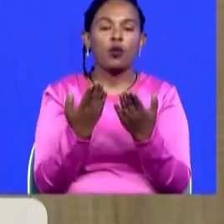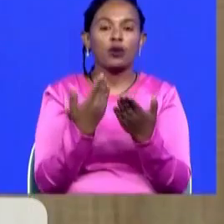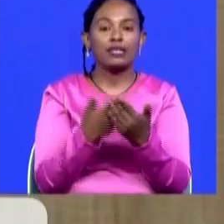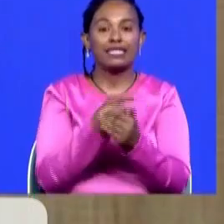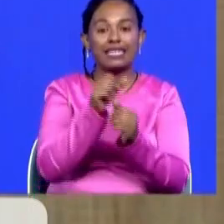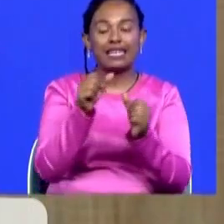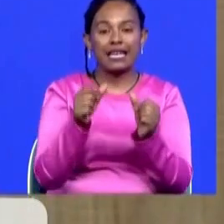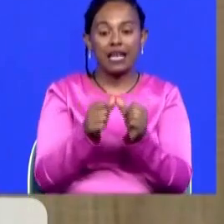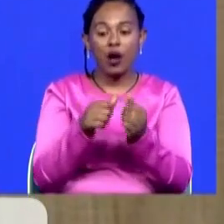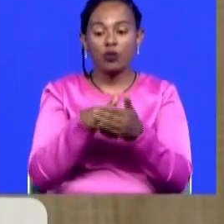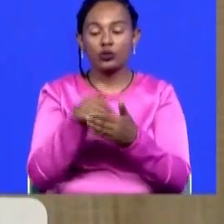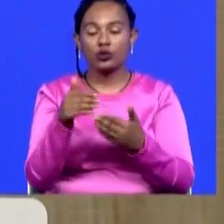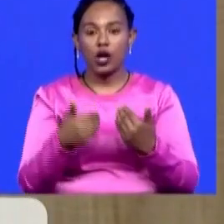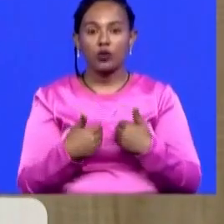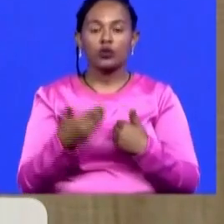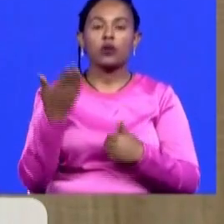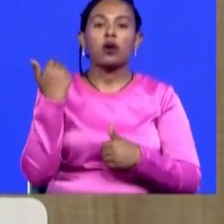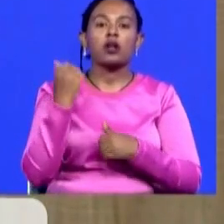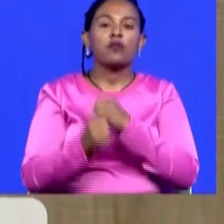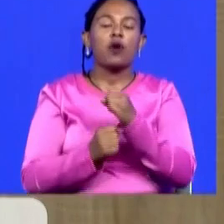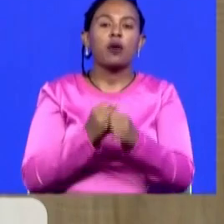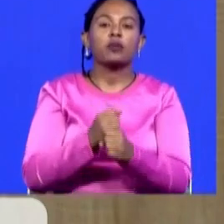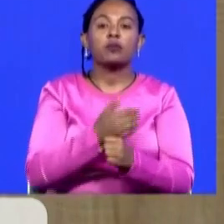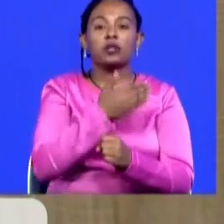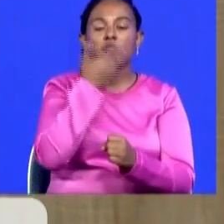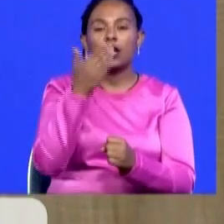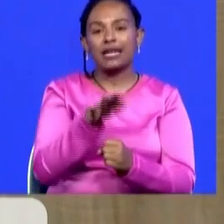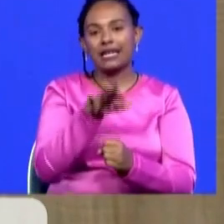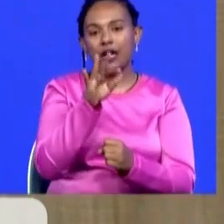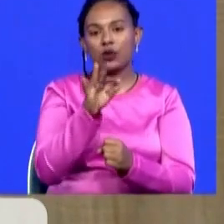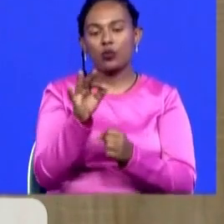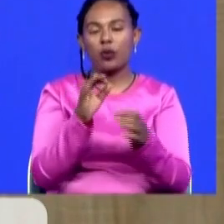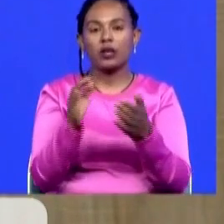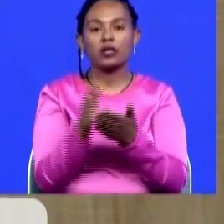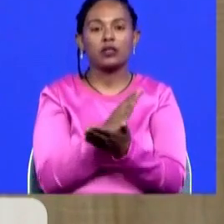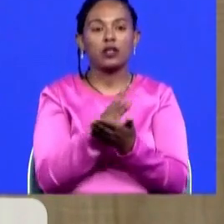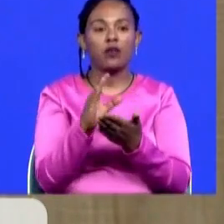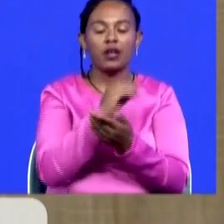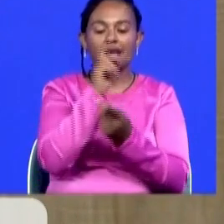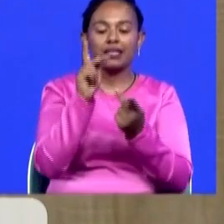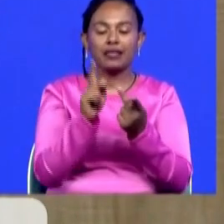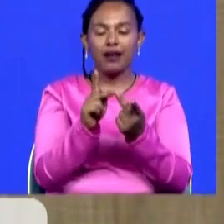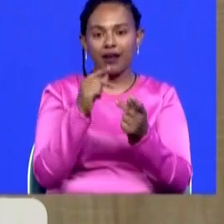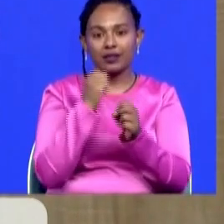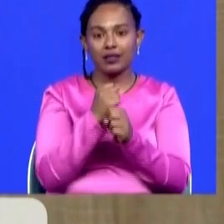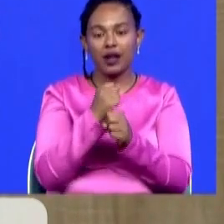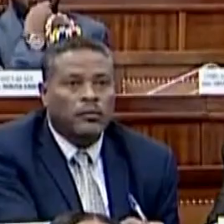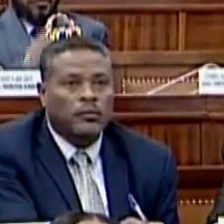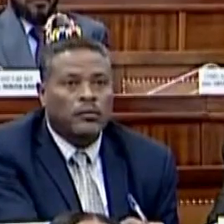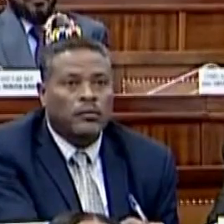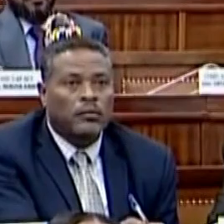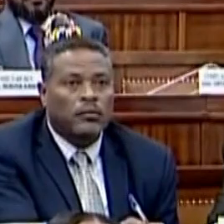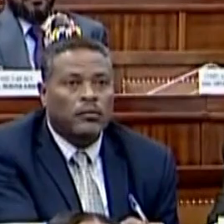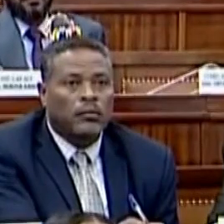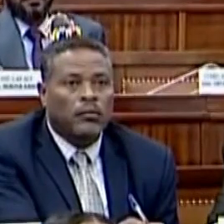ውጪ ያሉት ከአምናው በተሻለ እንዲያገኙ ለማድረግ ሰፊ እና የተሳካ ስራ መስራት ተችሏል።